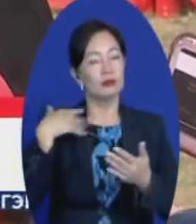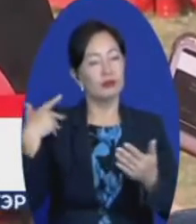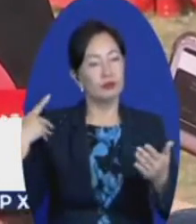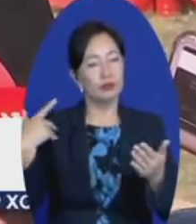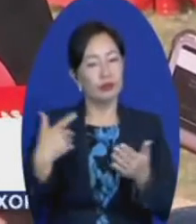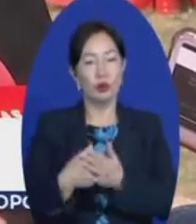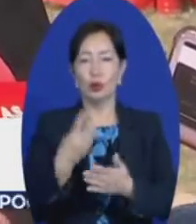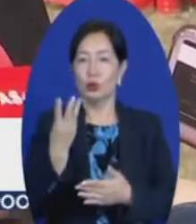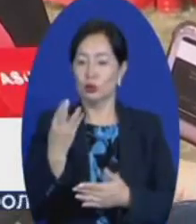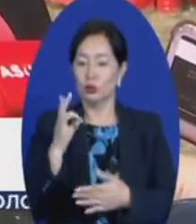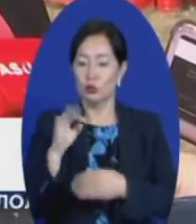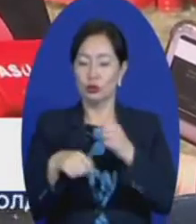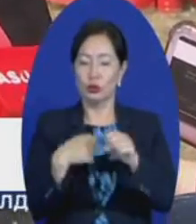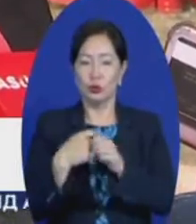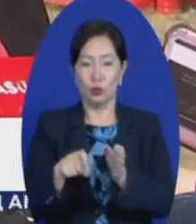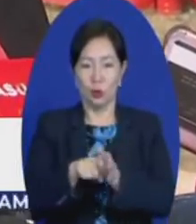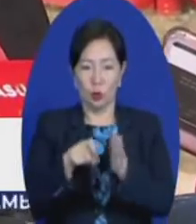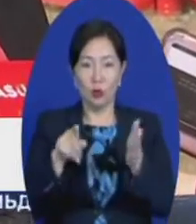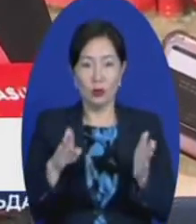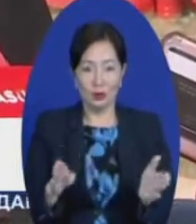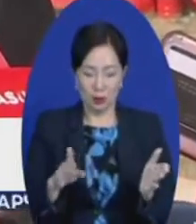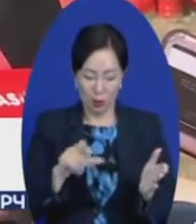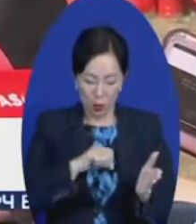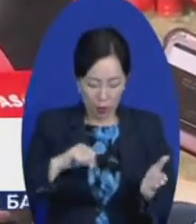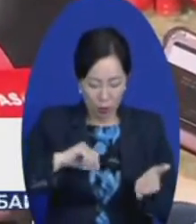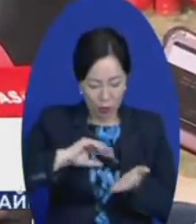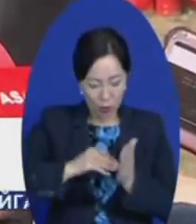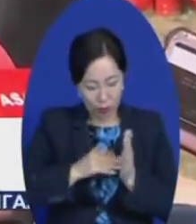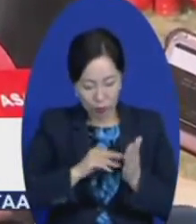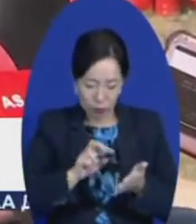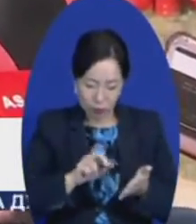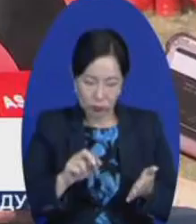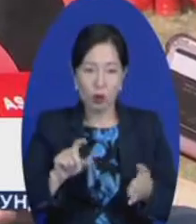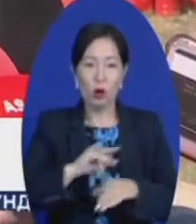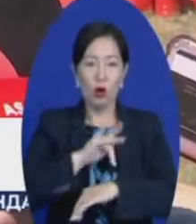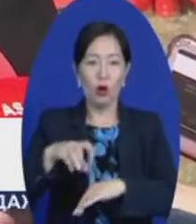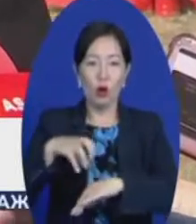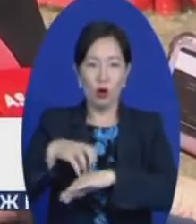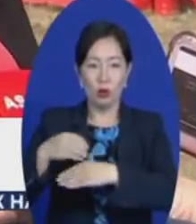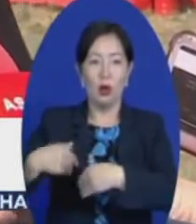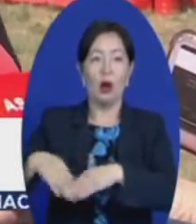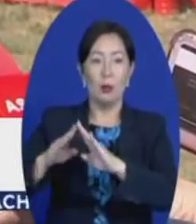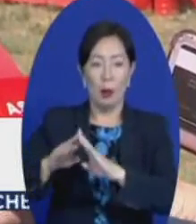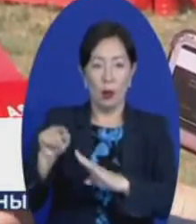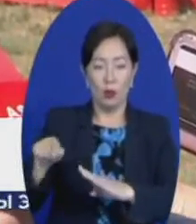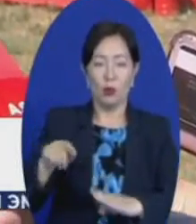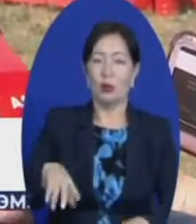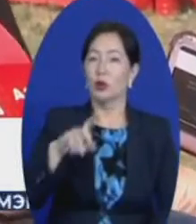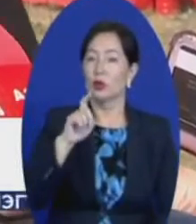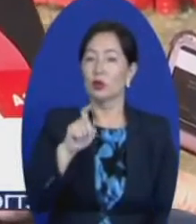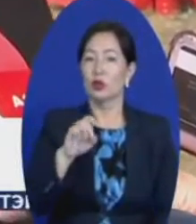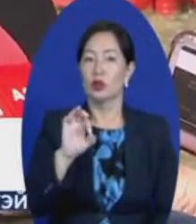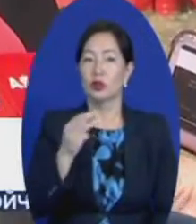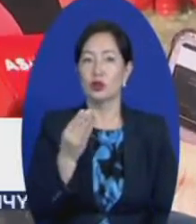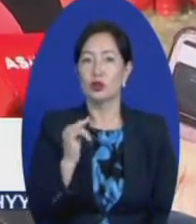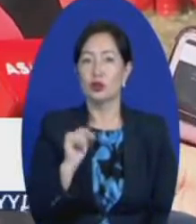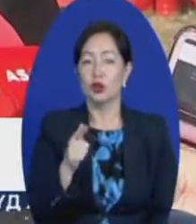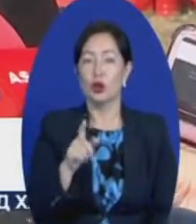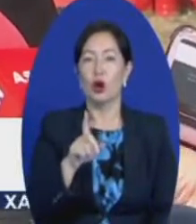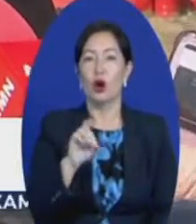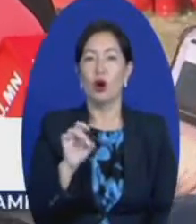жилийн хугацаанд анх удаа одоо өөрсдөө төлөвлөж хот байгуулж байна гэж ойлгож болно. За хөшийн үндийн энэ хот